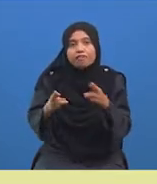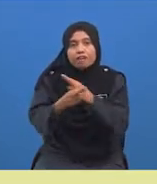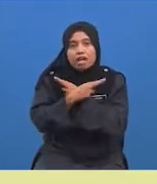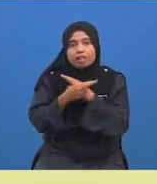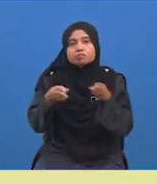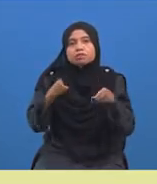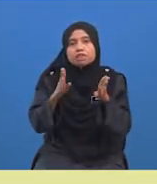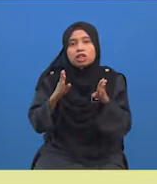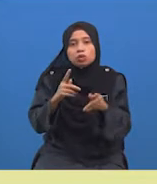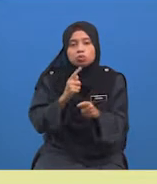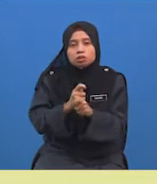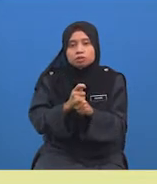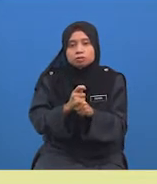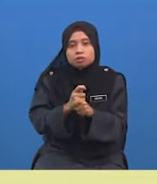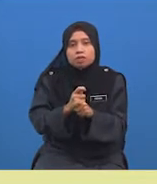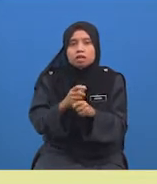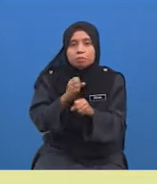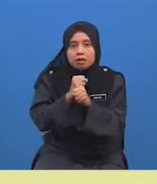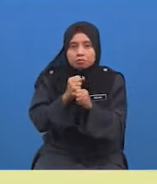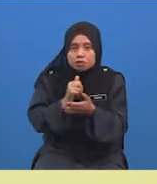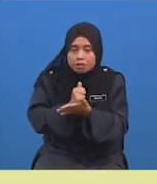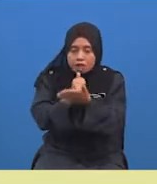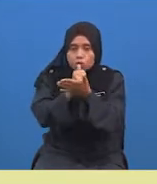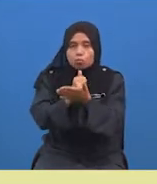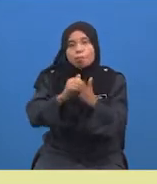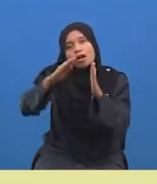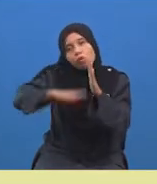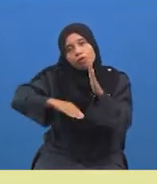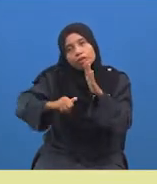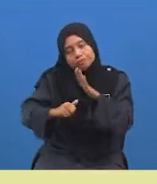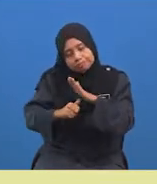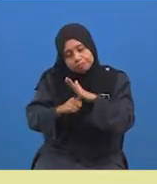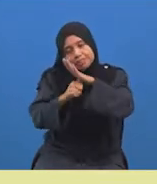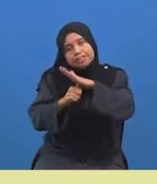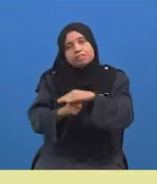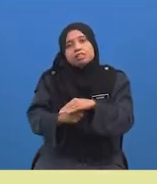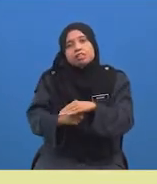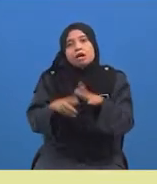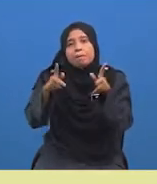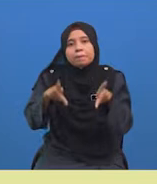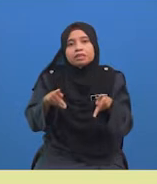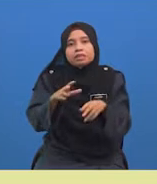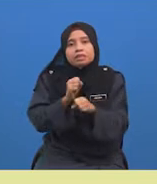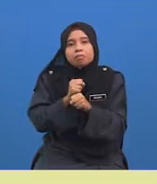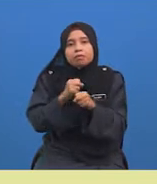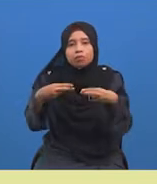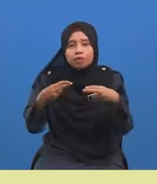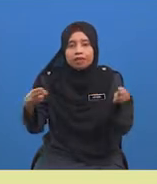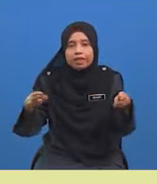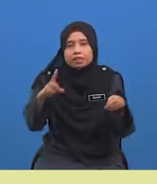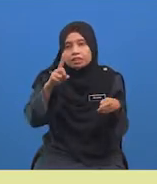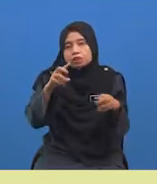rileks dalam menjalankan tugas dapat membantu mengurangkan stres. Pelajar mendapat markah untuk